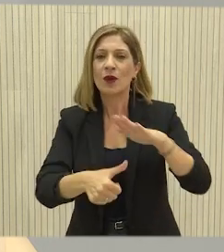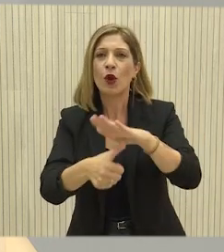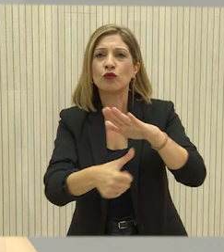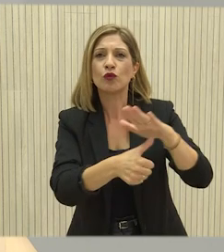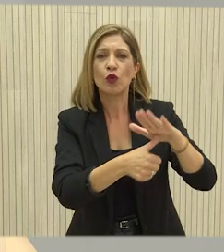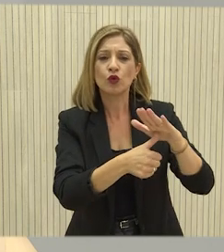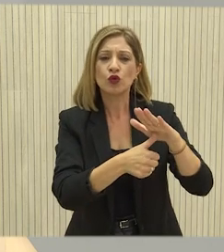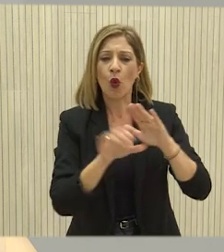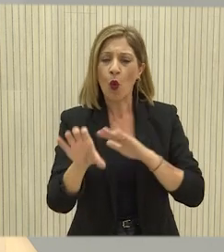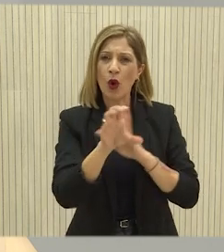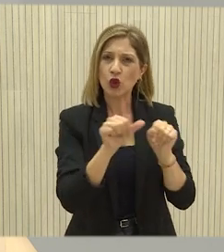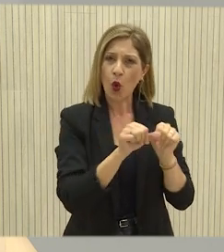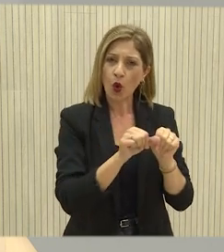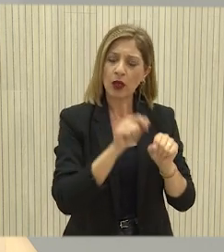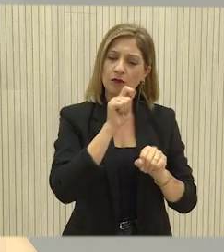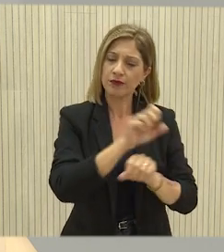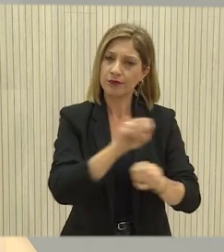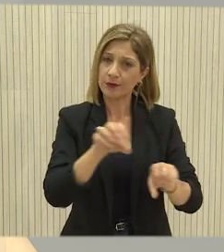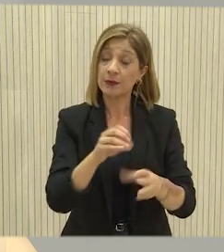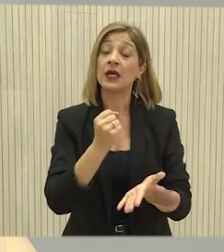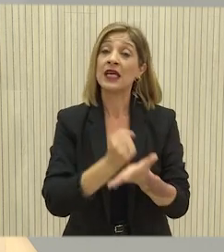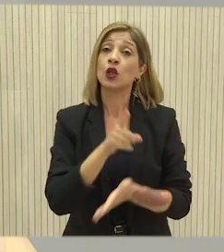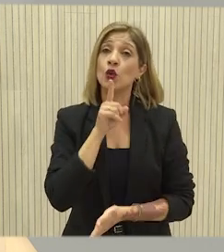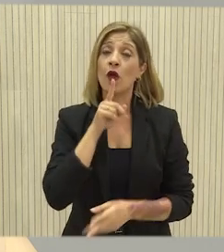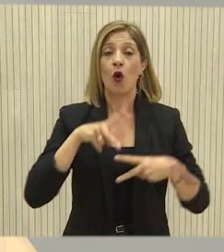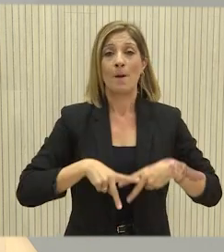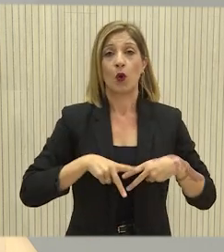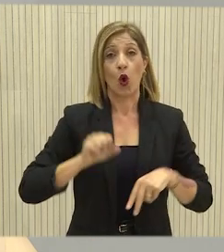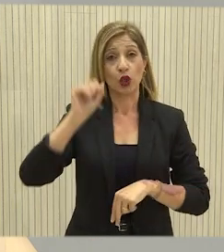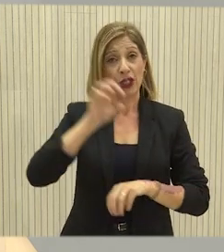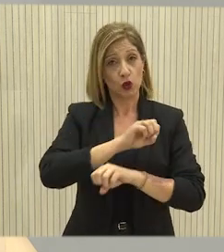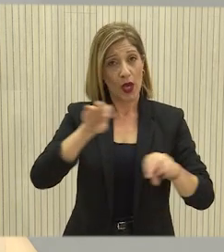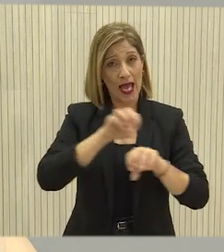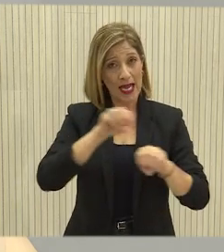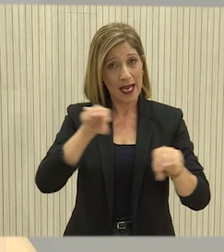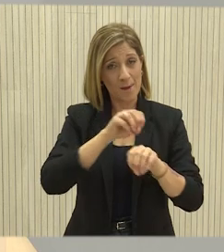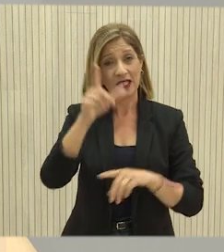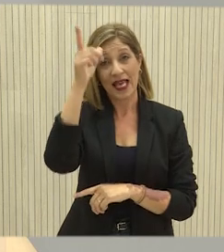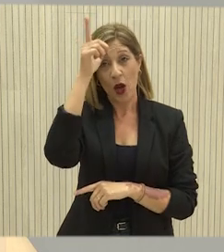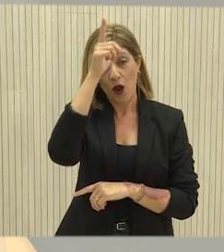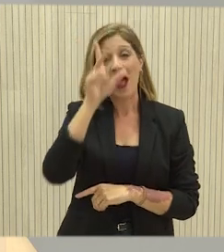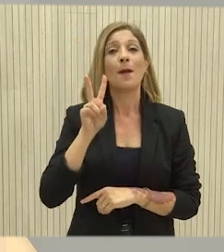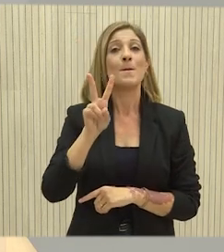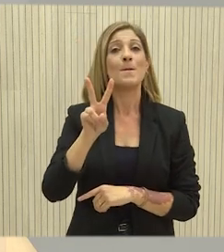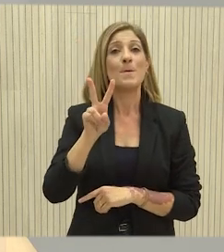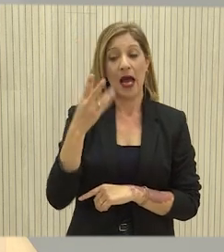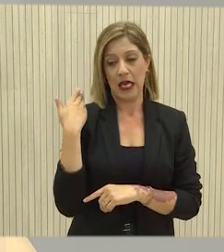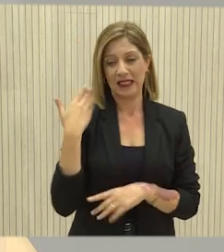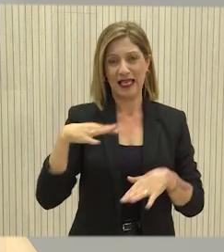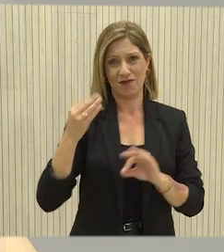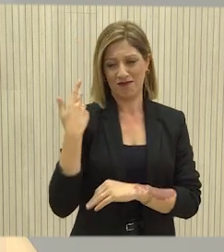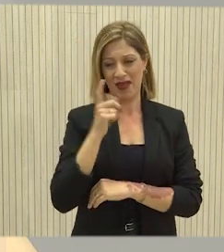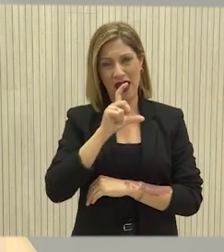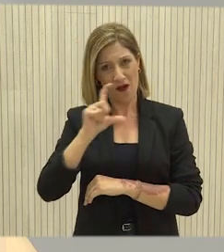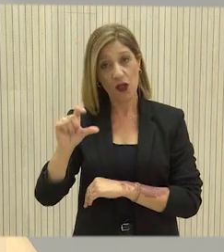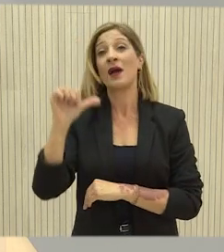της περιοχής. Σε σχετικές επαφές προβαίνει και ο Υπουργός Εξωτερικών κατά την επίσκεψή του σε Ιορδανία και Παλαιστίνη στις αρχές της εβδομάδας, αλλά